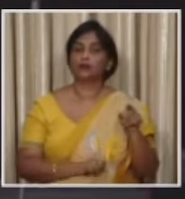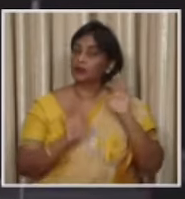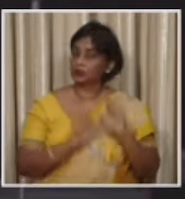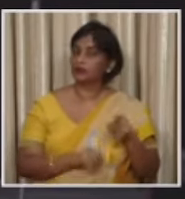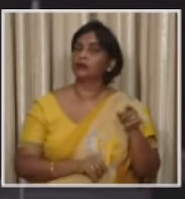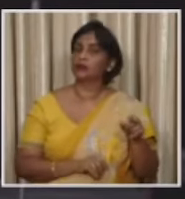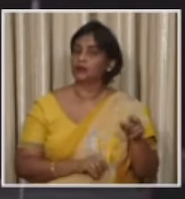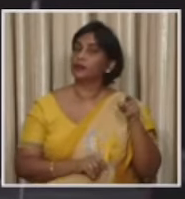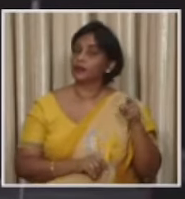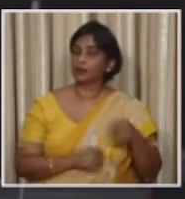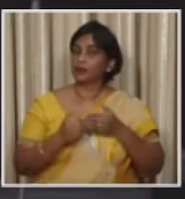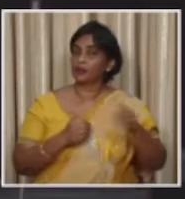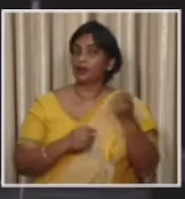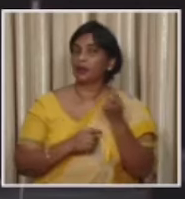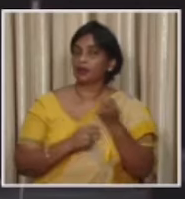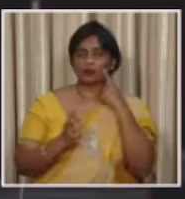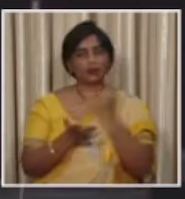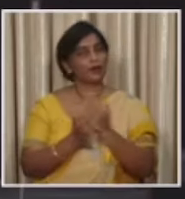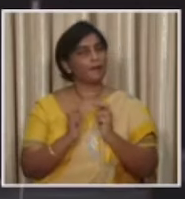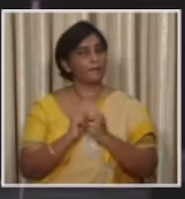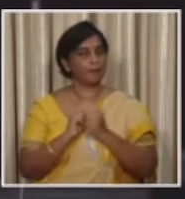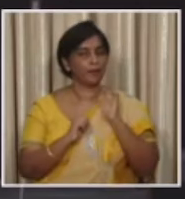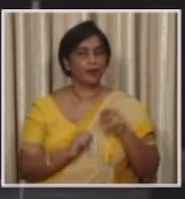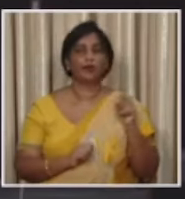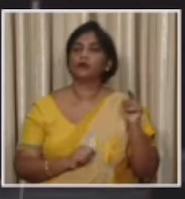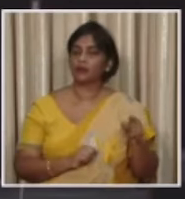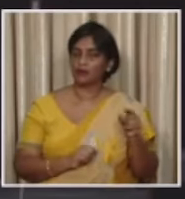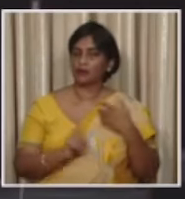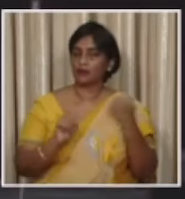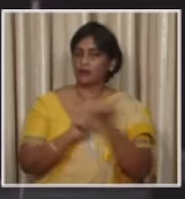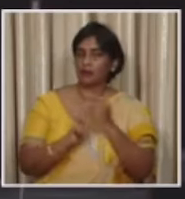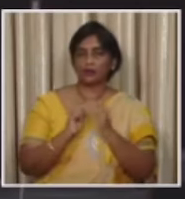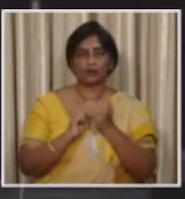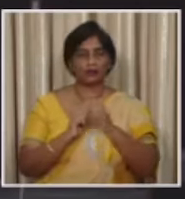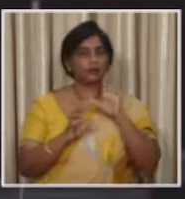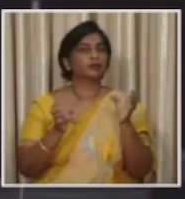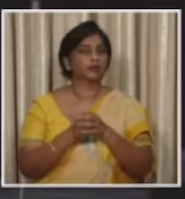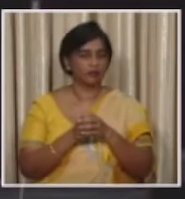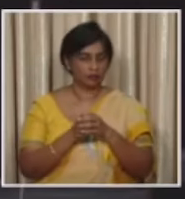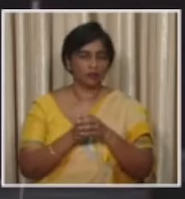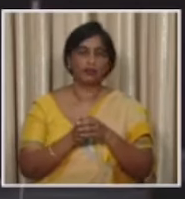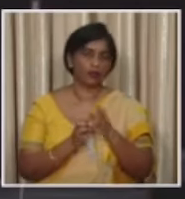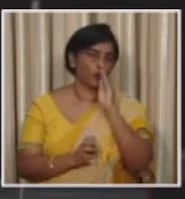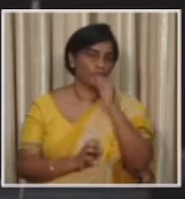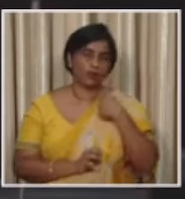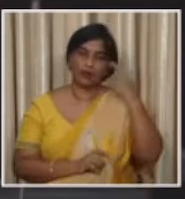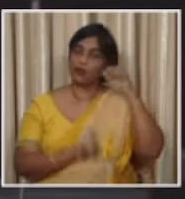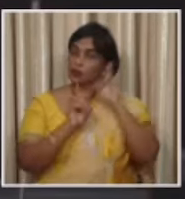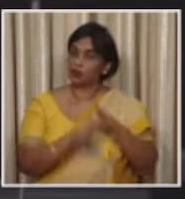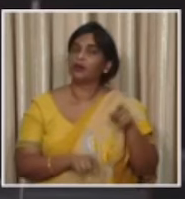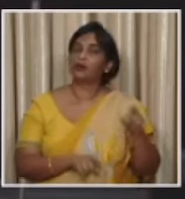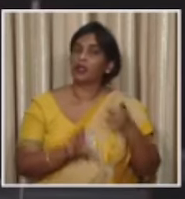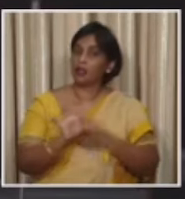නමුත් මේ පවතින ආර්ථික අර්බුදය තුළ ඔවුන් බලපෑමකට ලක්වෙච්ච කාණ්ඩය. අපි හිතනවා ඒ අය